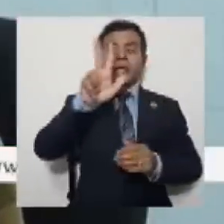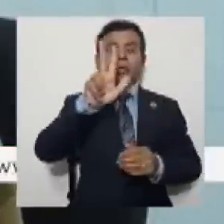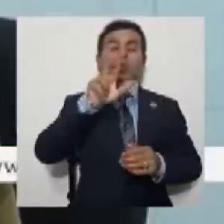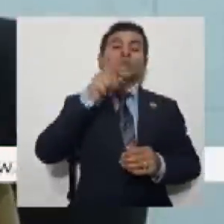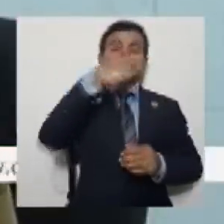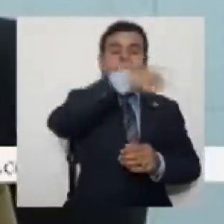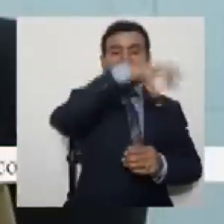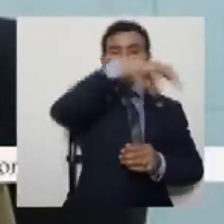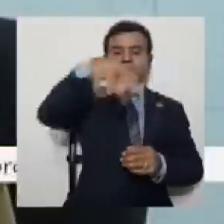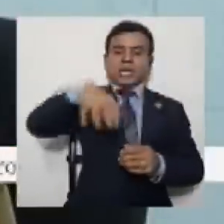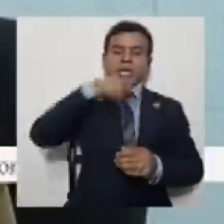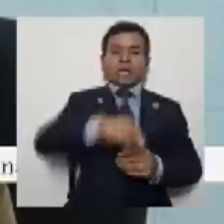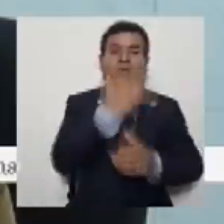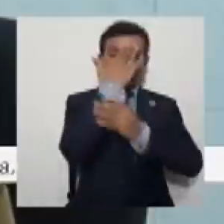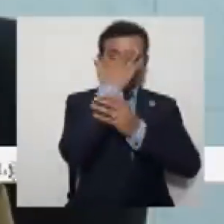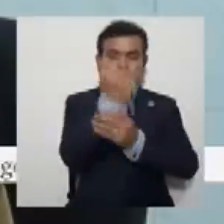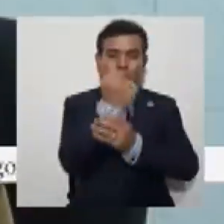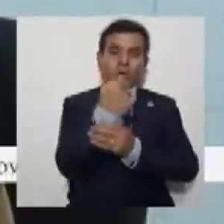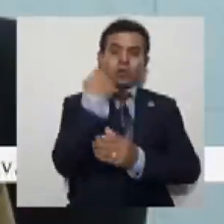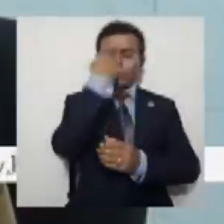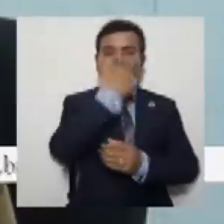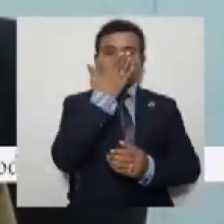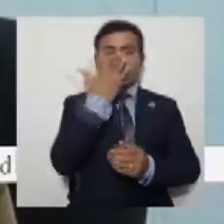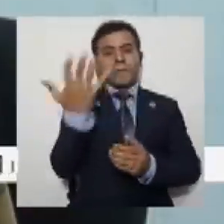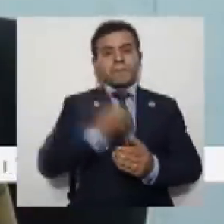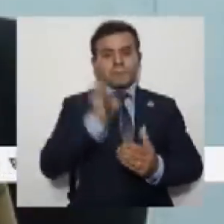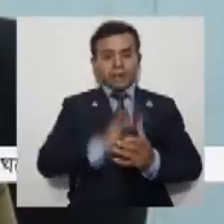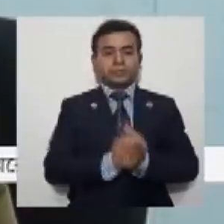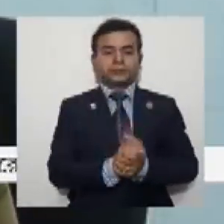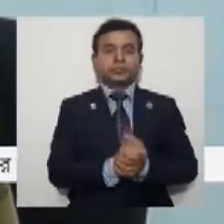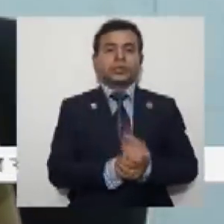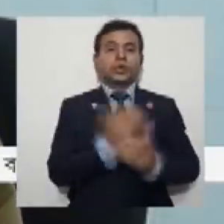এবং নতুন যে 3টি জেলা সংযুক্ত হয়েছে সেই 3টি খুলনা ডিভিশনে